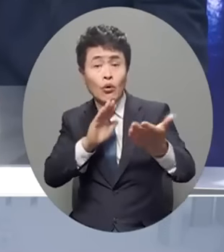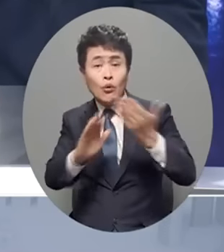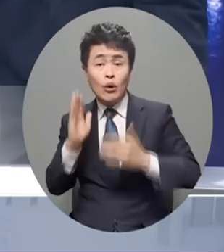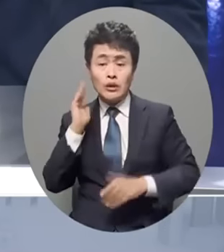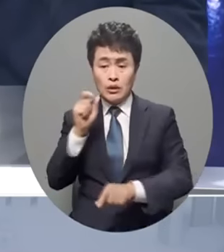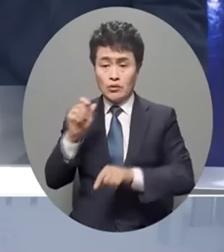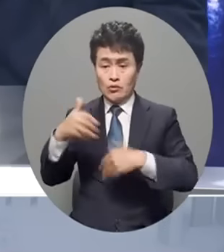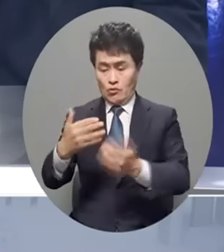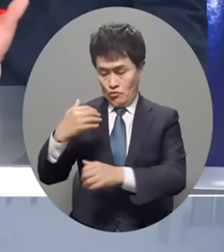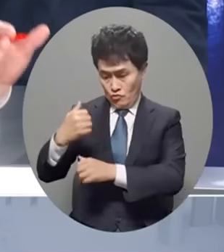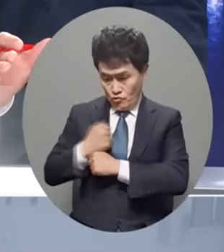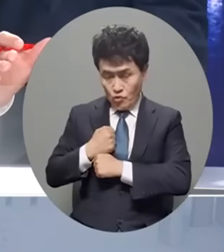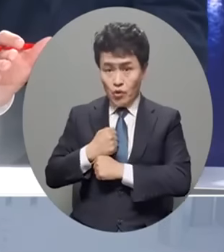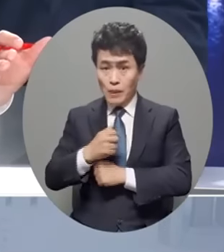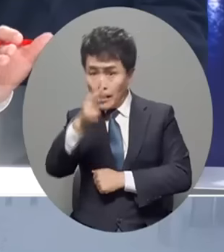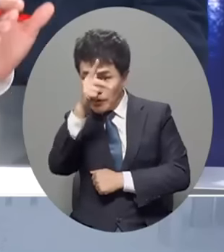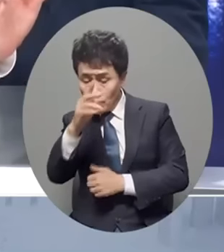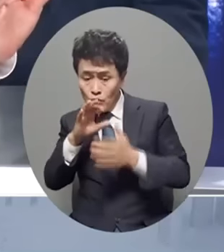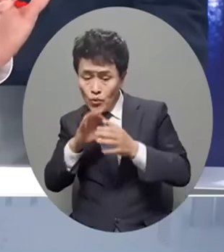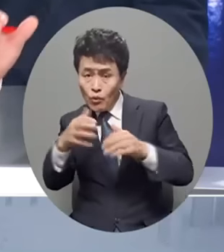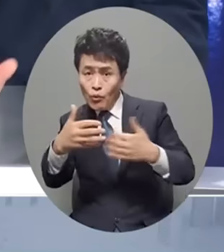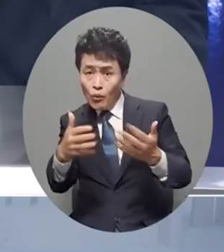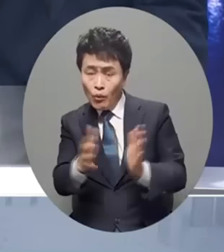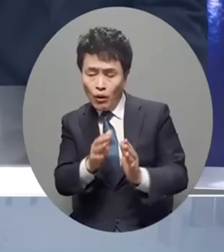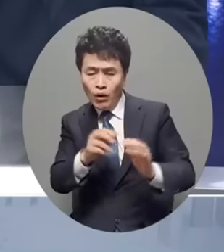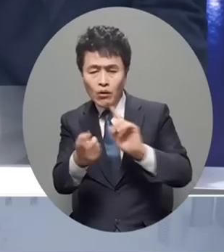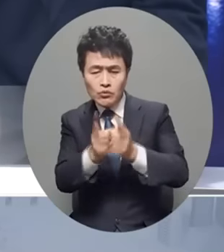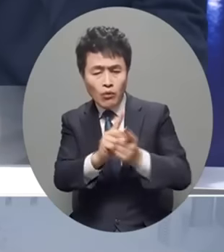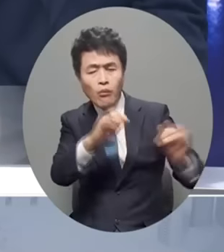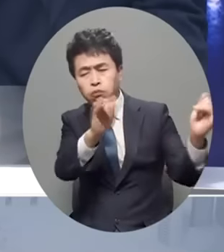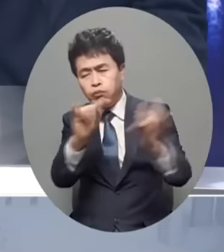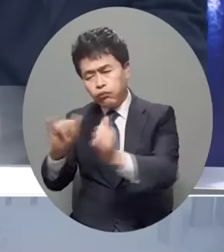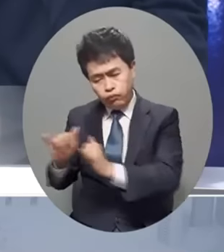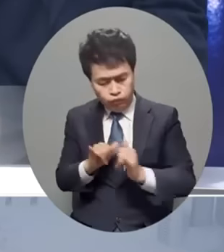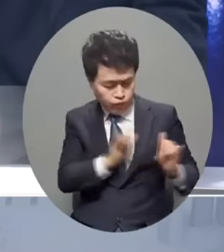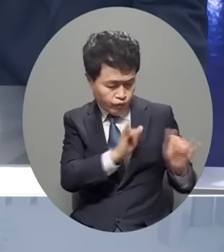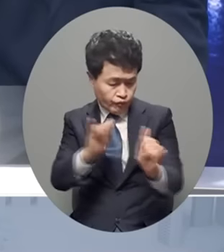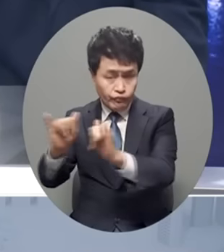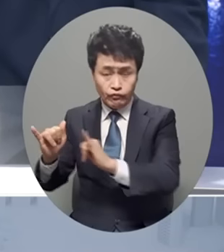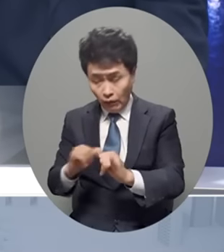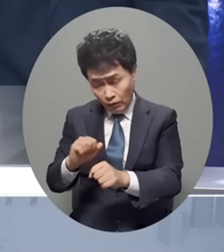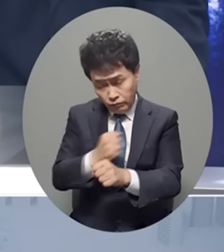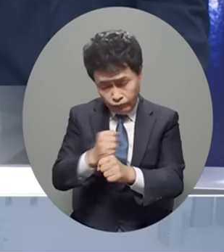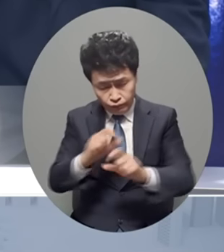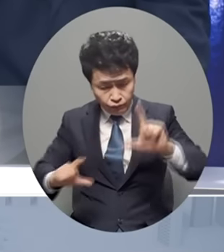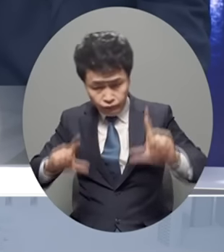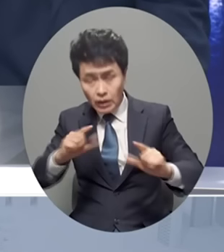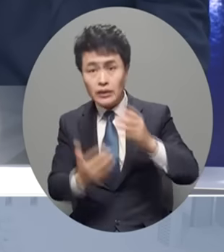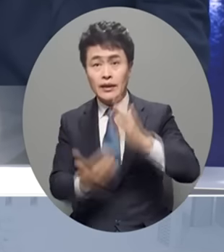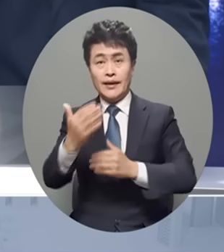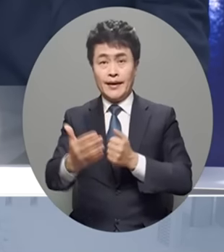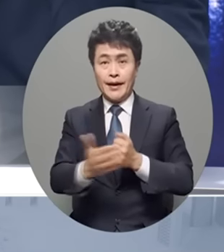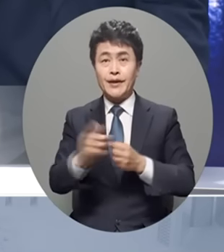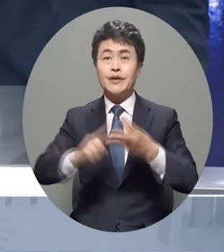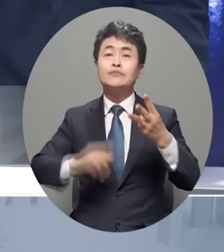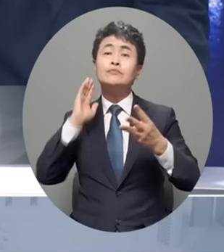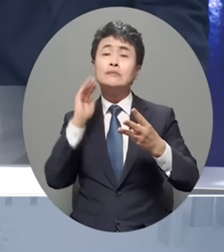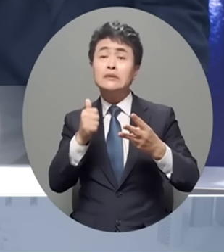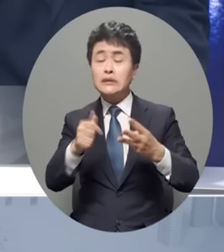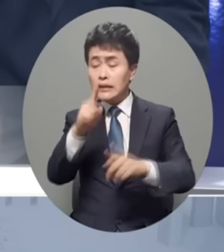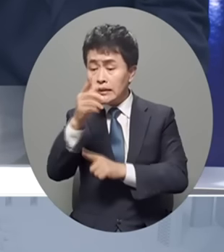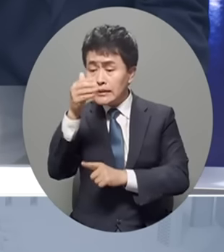대통령실과 국방부, 경찰 관계자들이 연락을 주고받으며 기민하게 움직인 사실이 드러났고요. 윤 대통령이 이